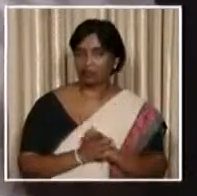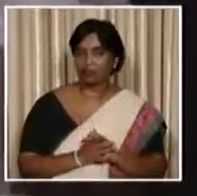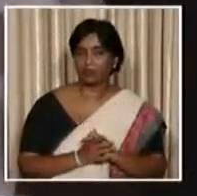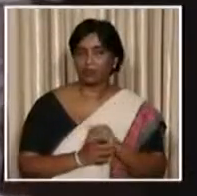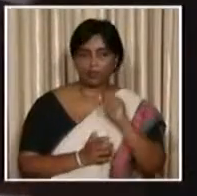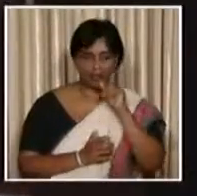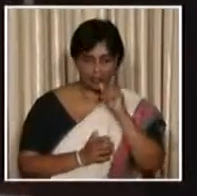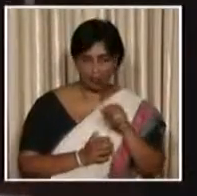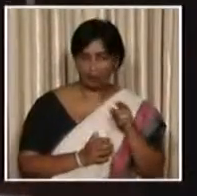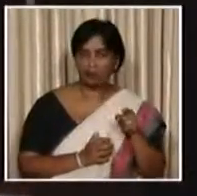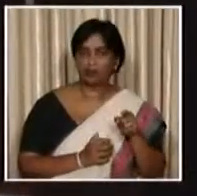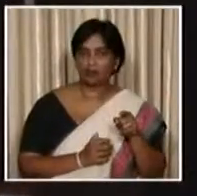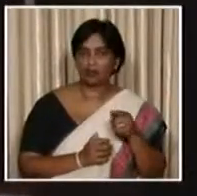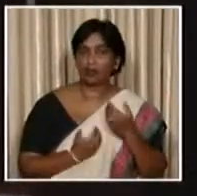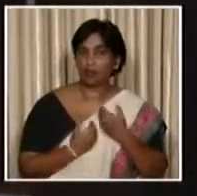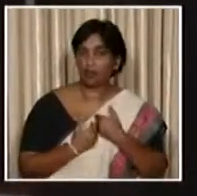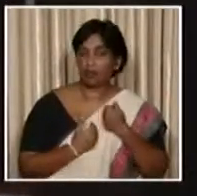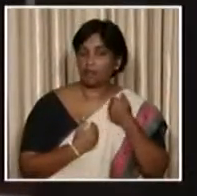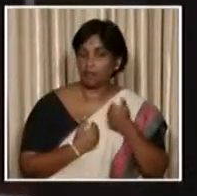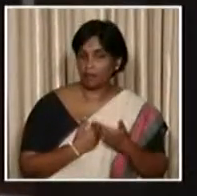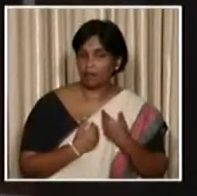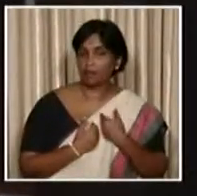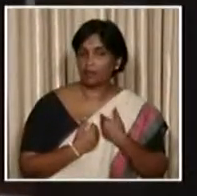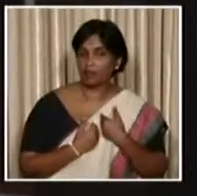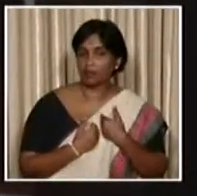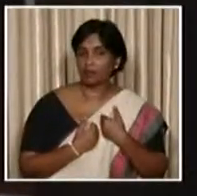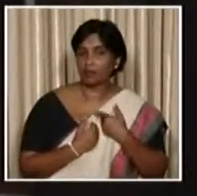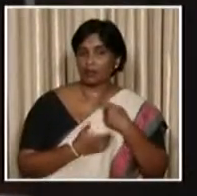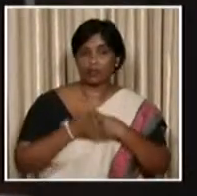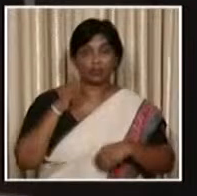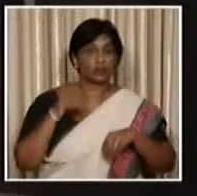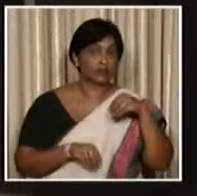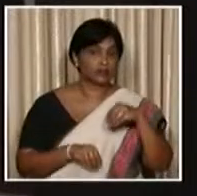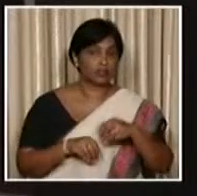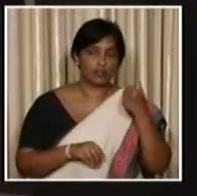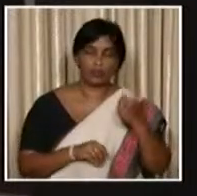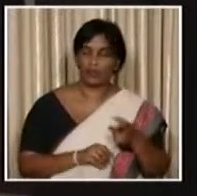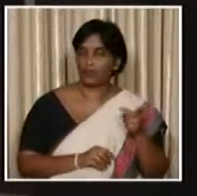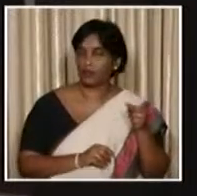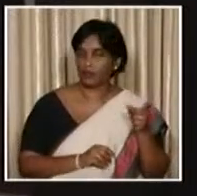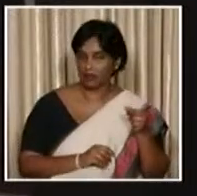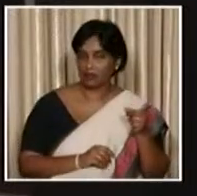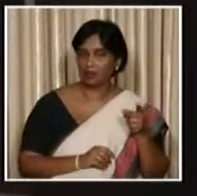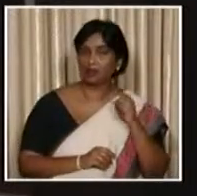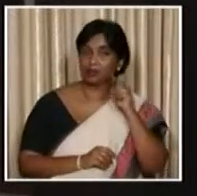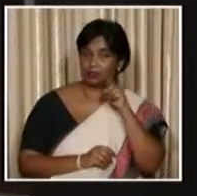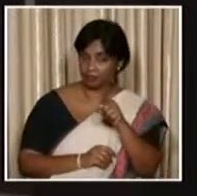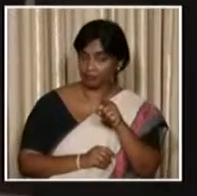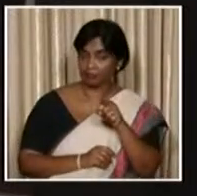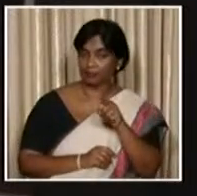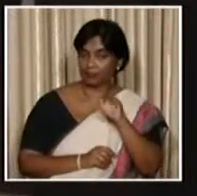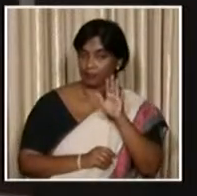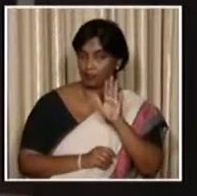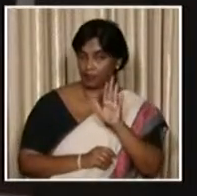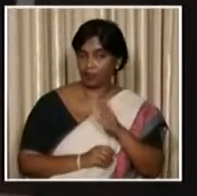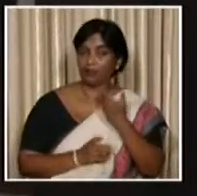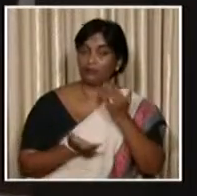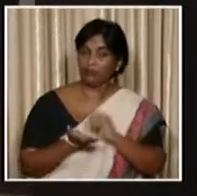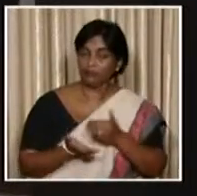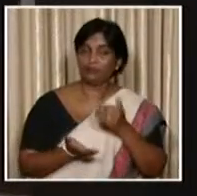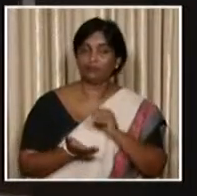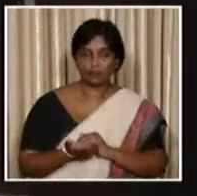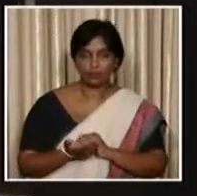ඇත්ත වශයෙන්ම අපිට වටිනවා සර්ව ජන ඡන්ද බලය. ඉතින් ඔබතුමා පුන